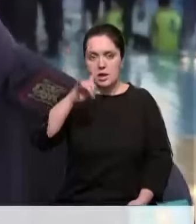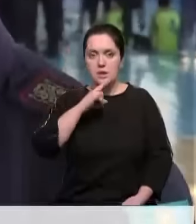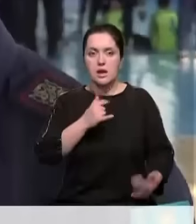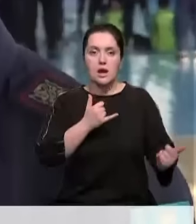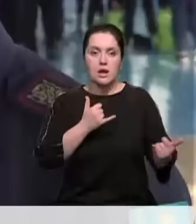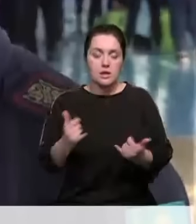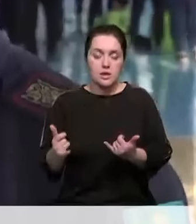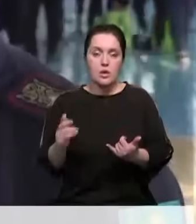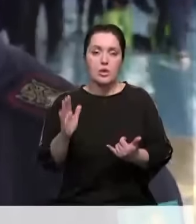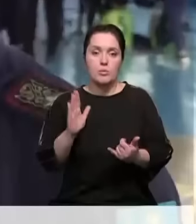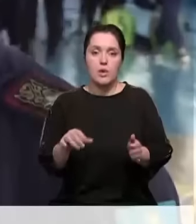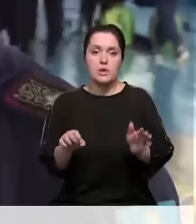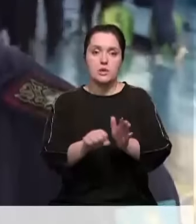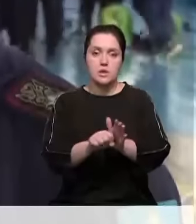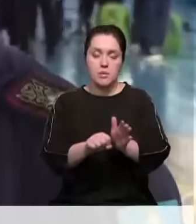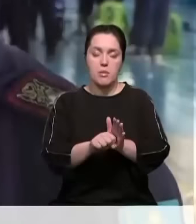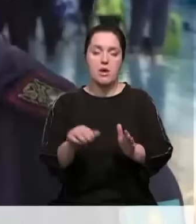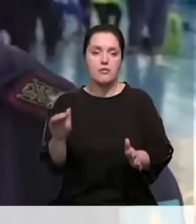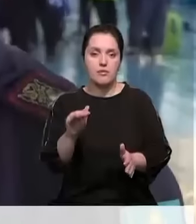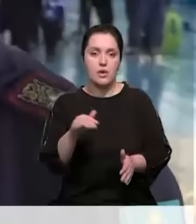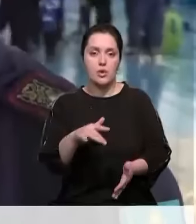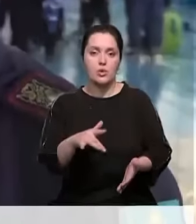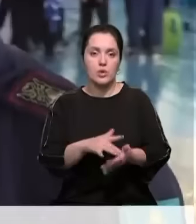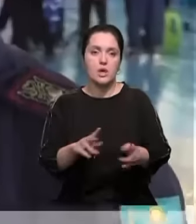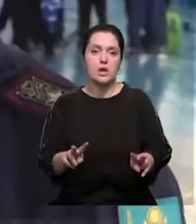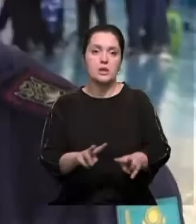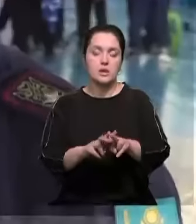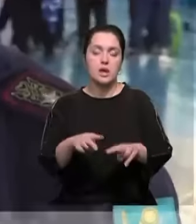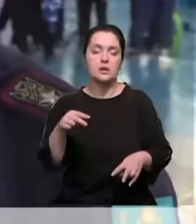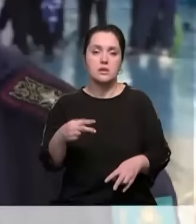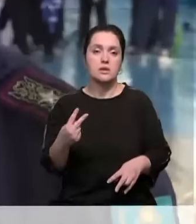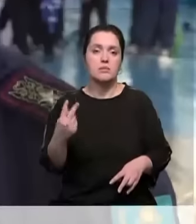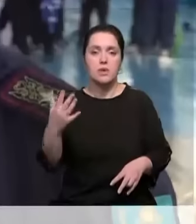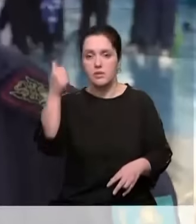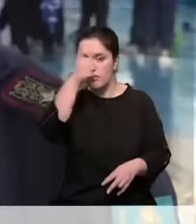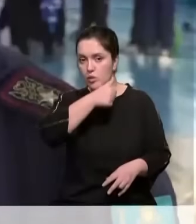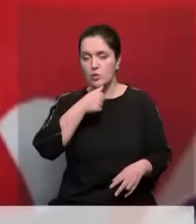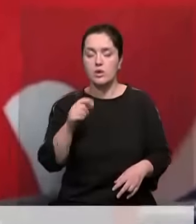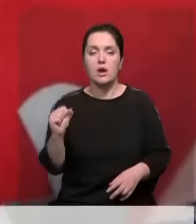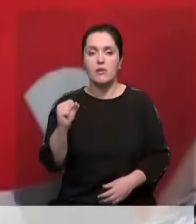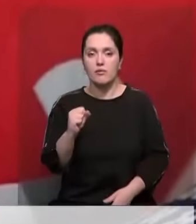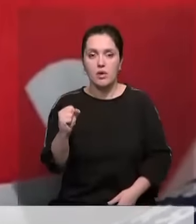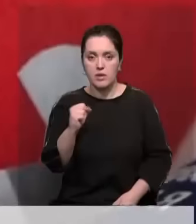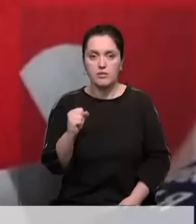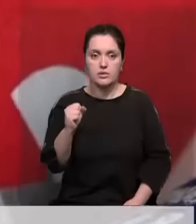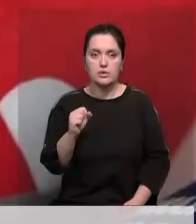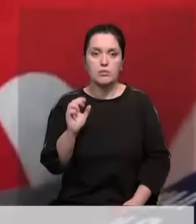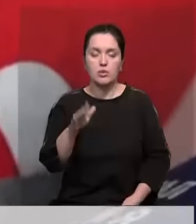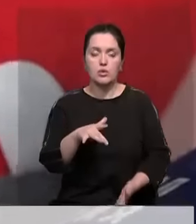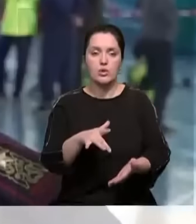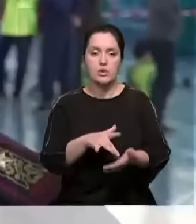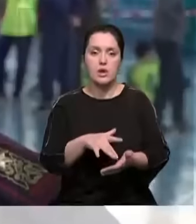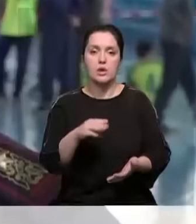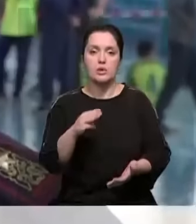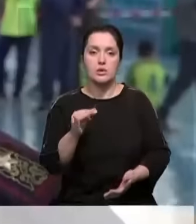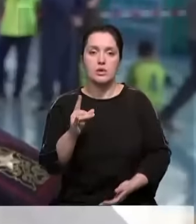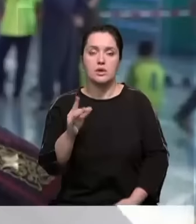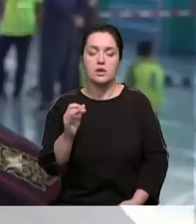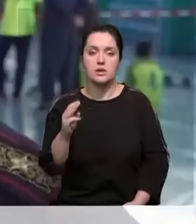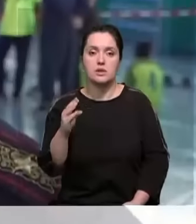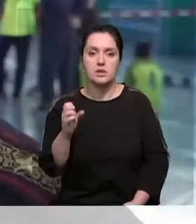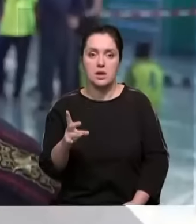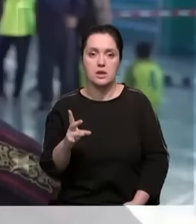зимний чемпионат, это в феврале месяце в городе Астана 2025 года, а также в августе и в месяце в городе Туркестан. Чемпионат